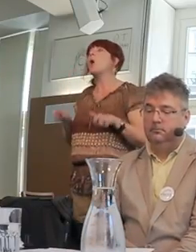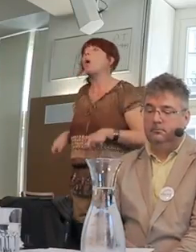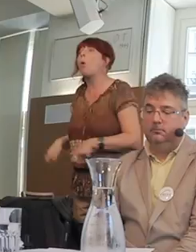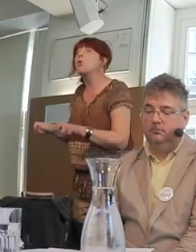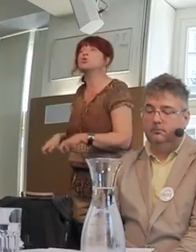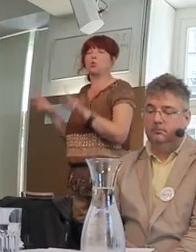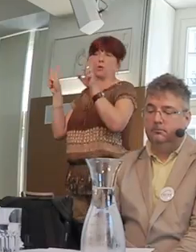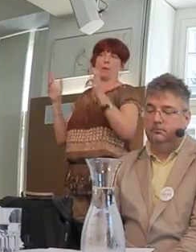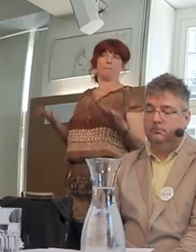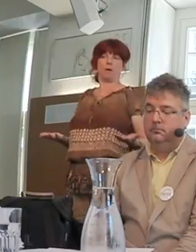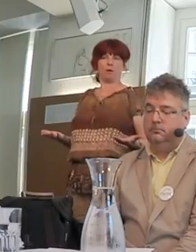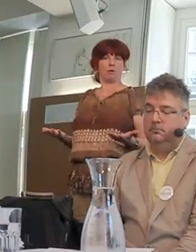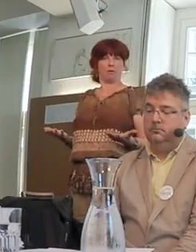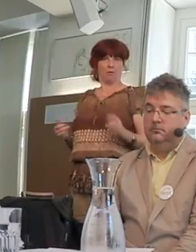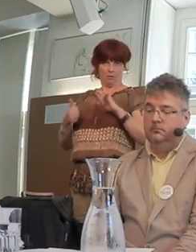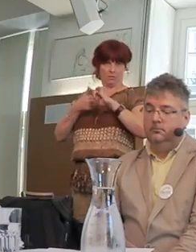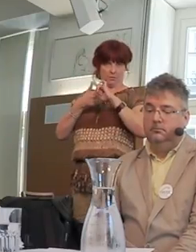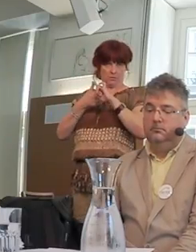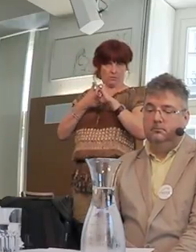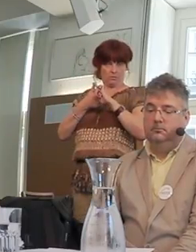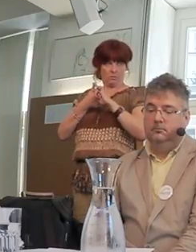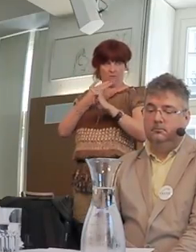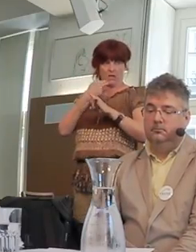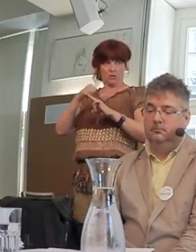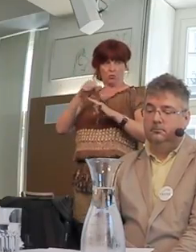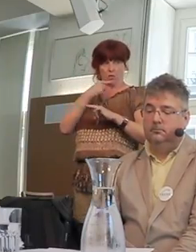ein Beispiel zu bringen. Das ist das eine, was ich sagen wollte.